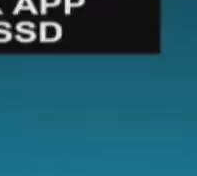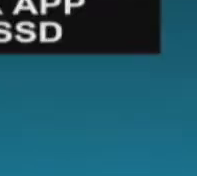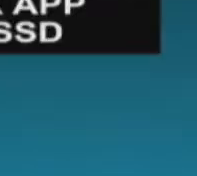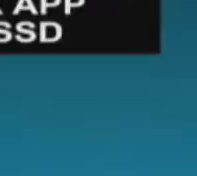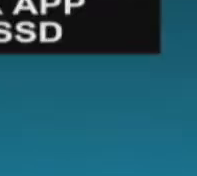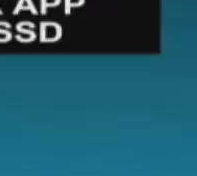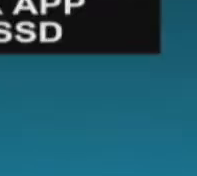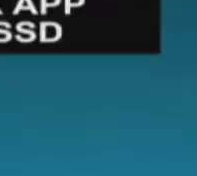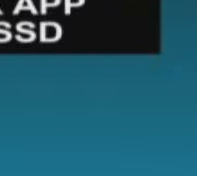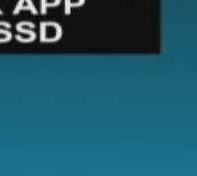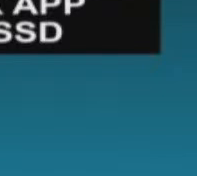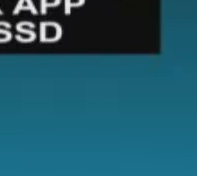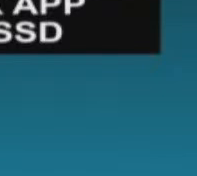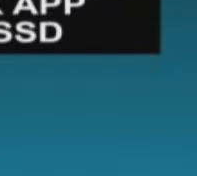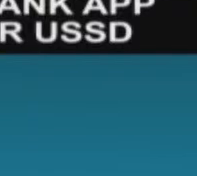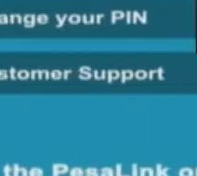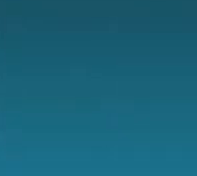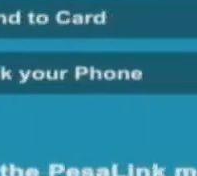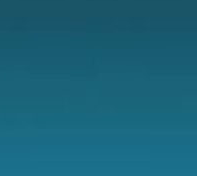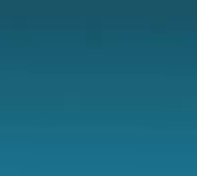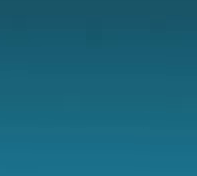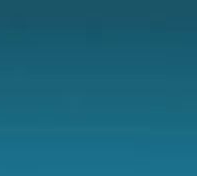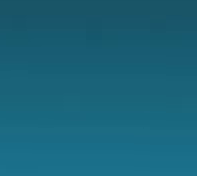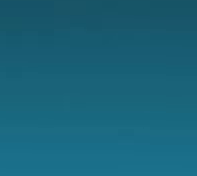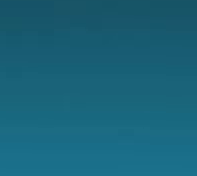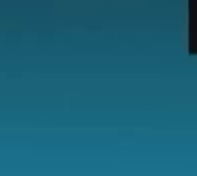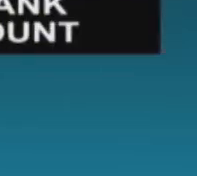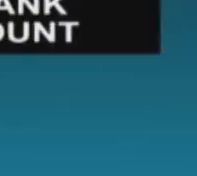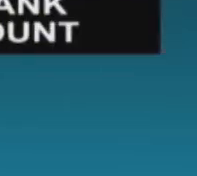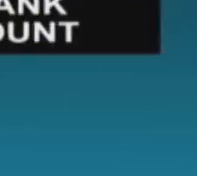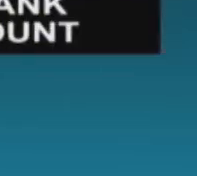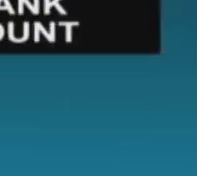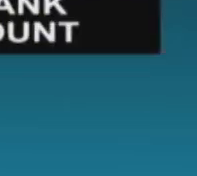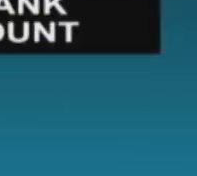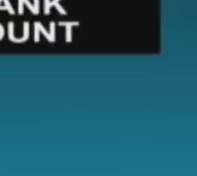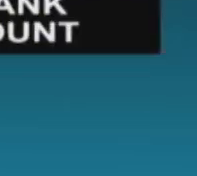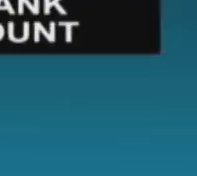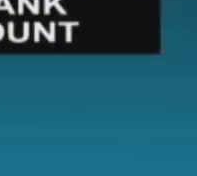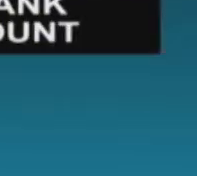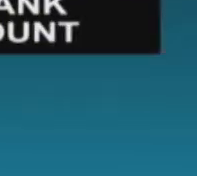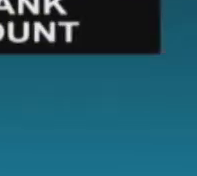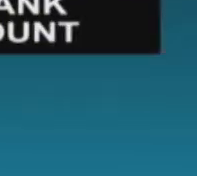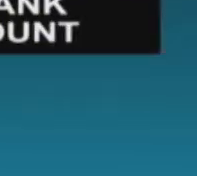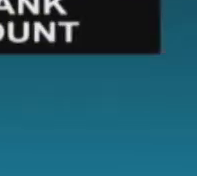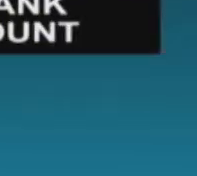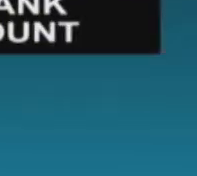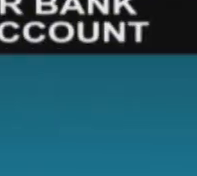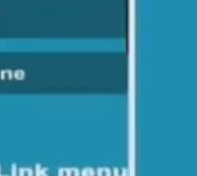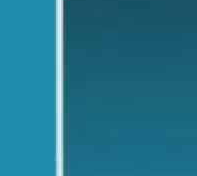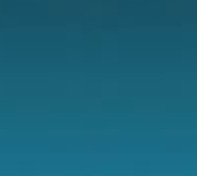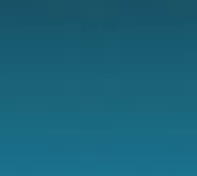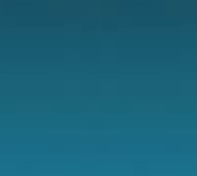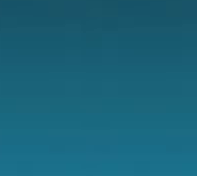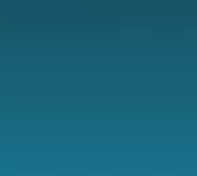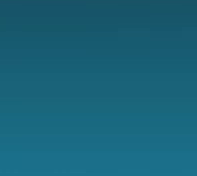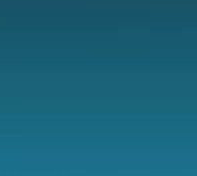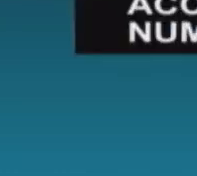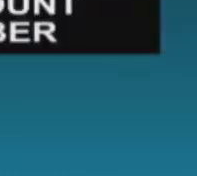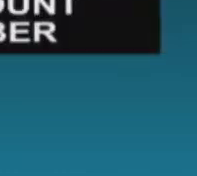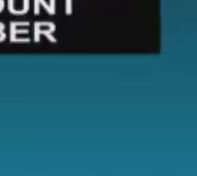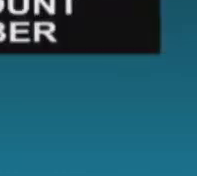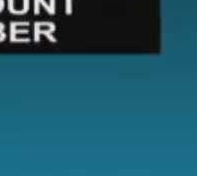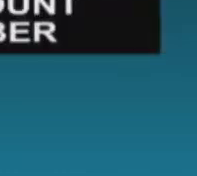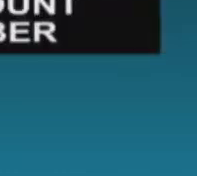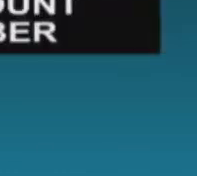Select PesaLink on your bank app or USSD. Step 2. Select either send to phone or send to account. Step